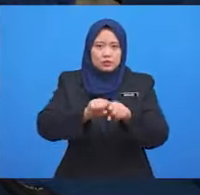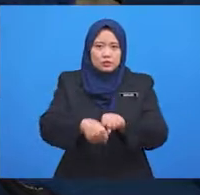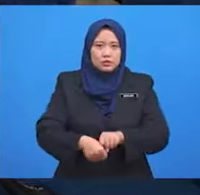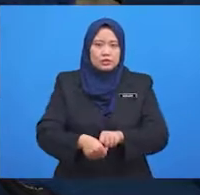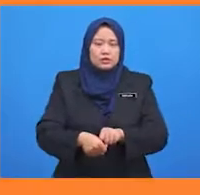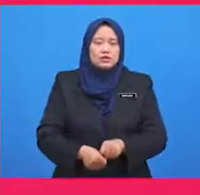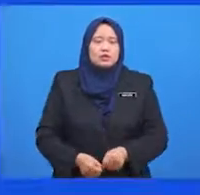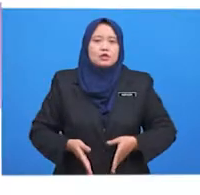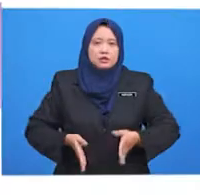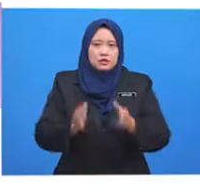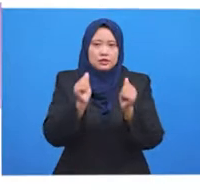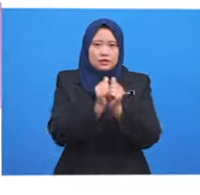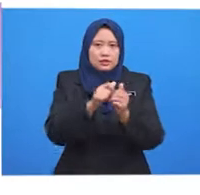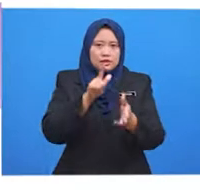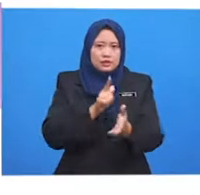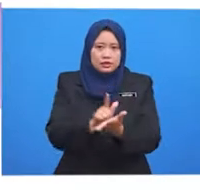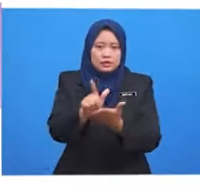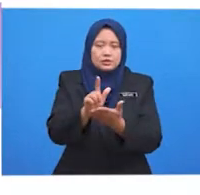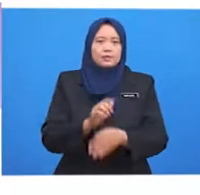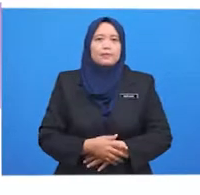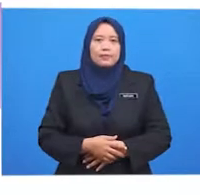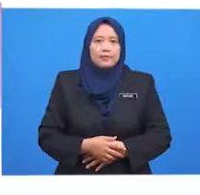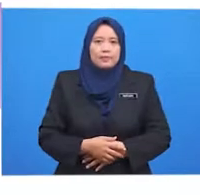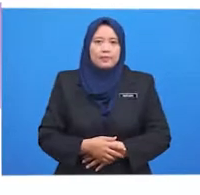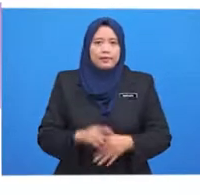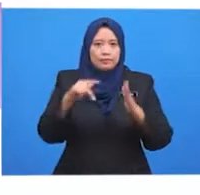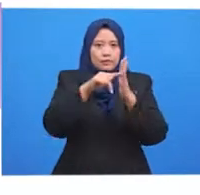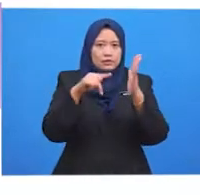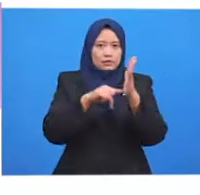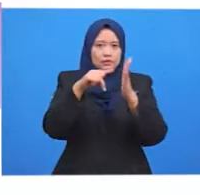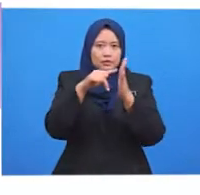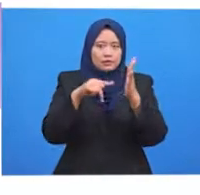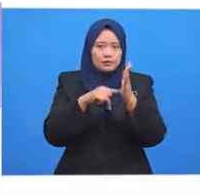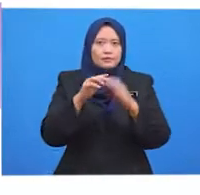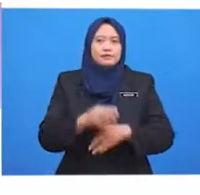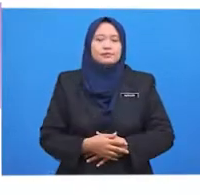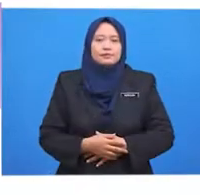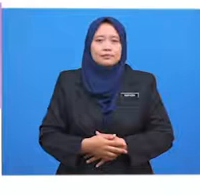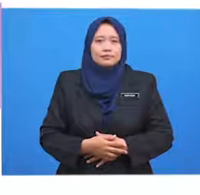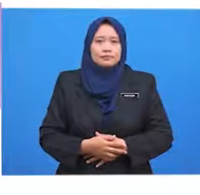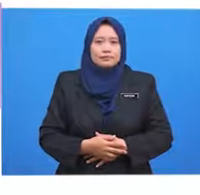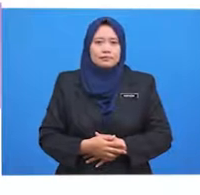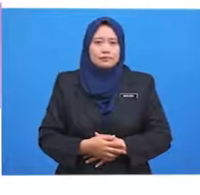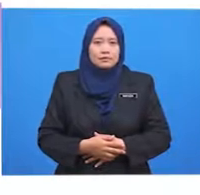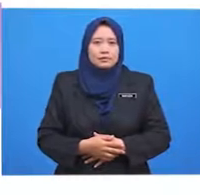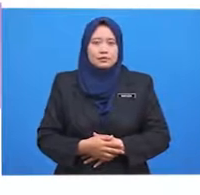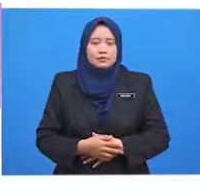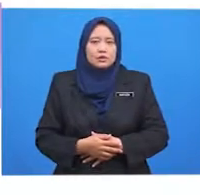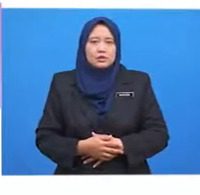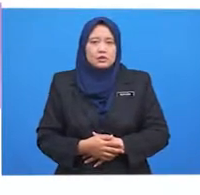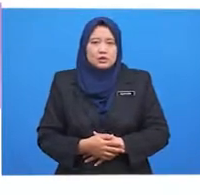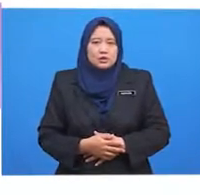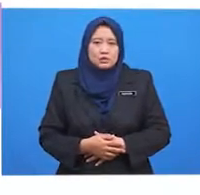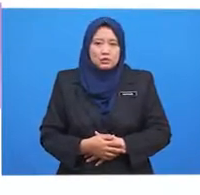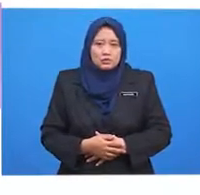berjalan dengan lancar. Peraturan keselamatan dan kebersihan di kawasan kerja. Salon mestilah